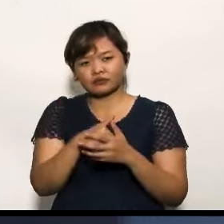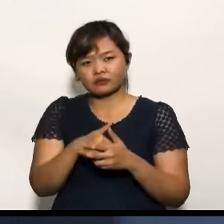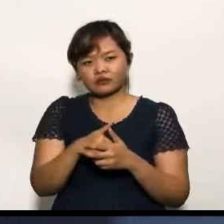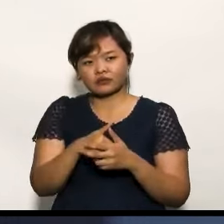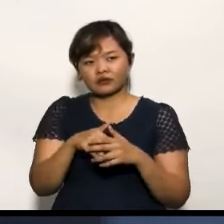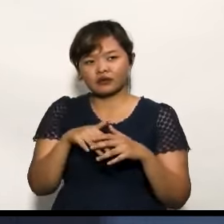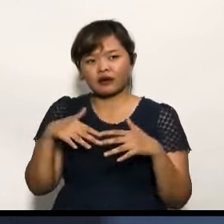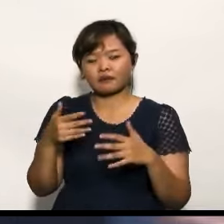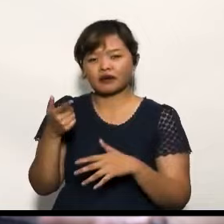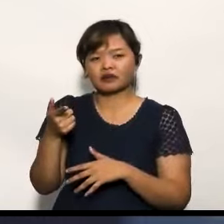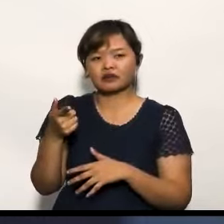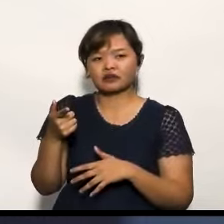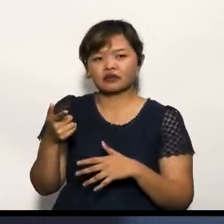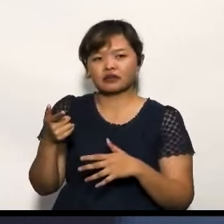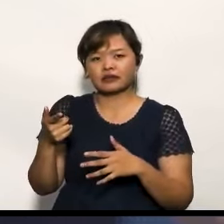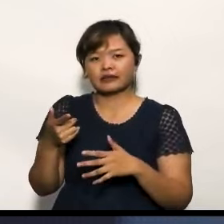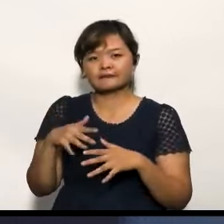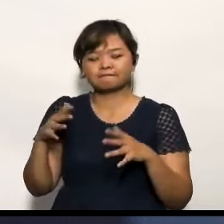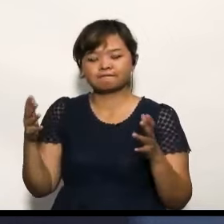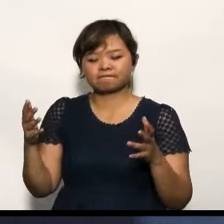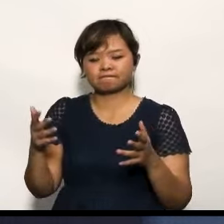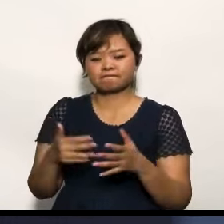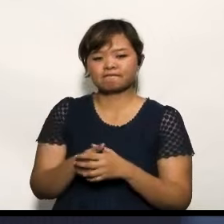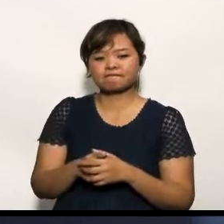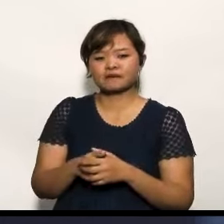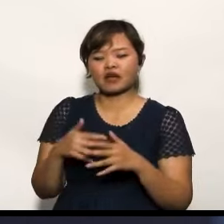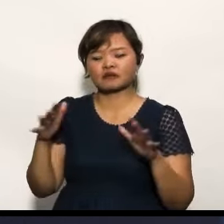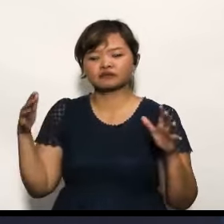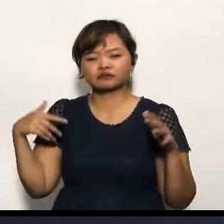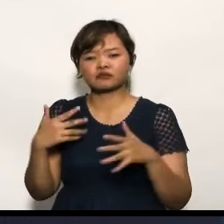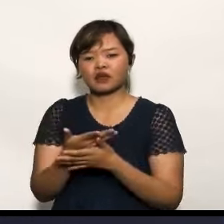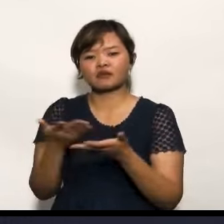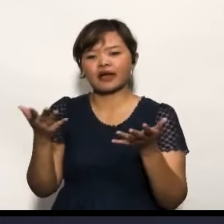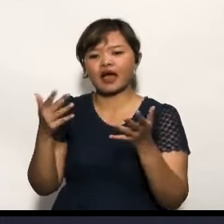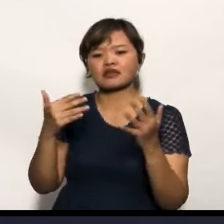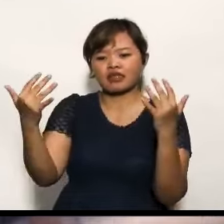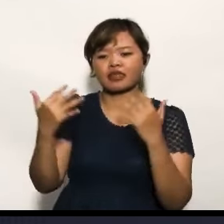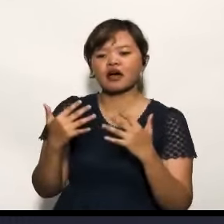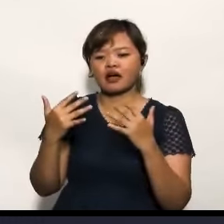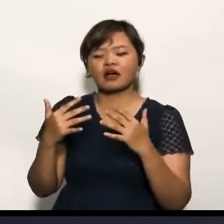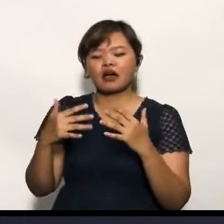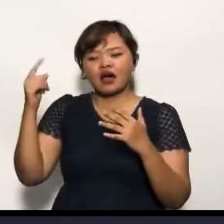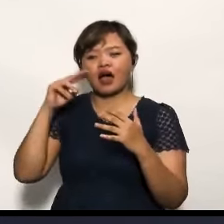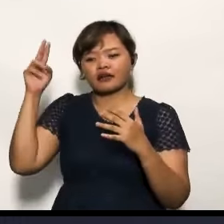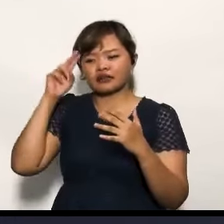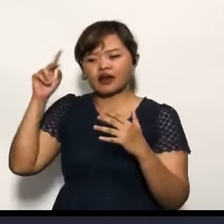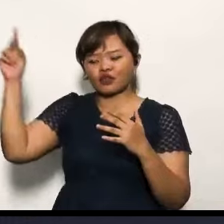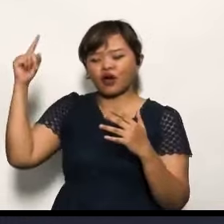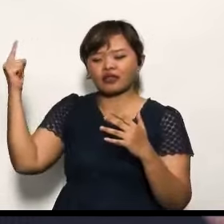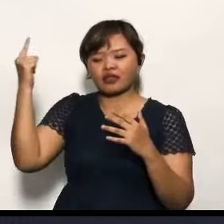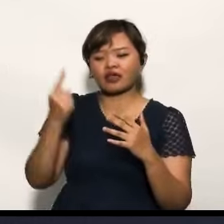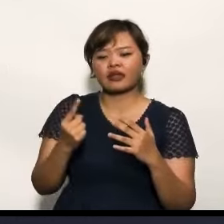that what you do lift up the burden of the people. Pada saat mereka datang, hadirat Tuhan ada di tempat